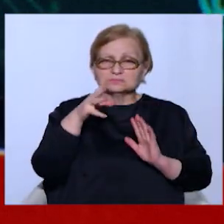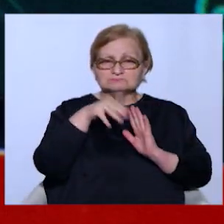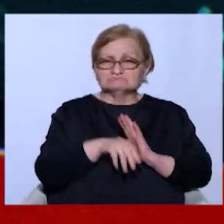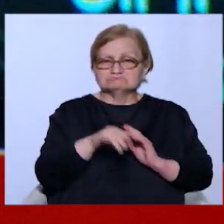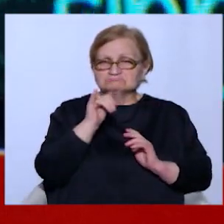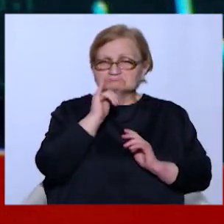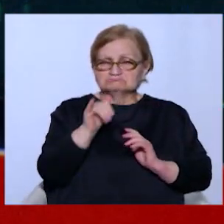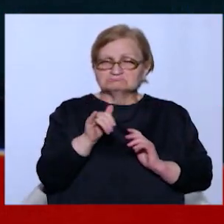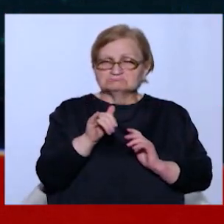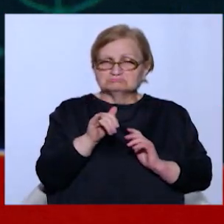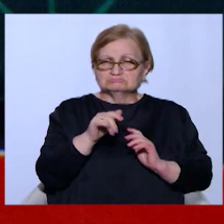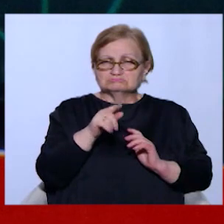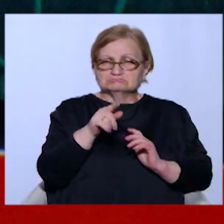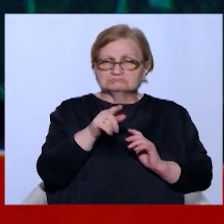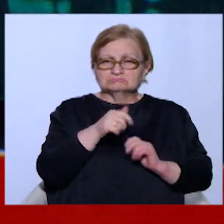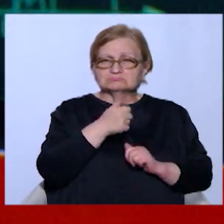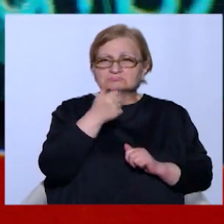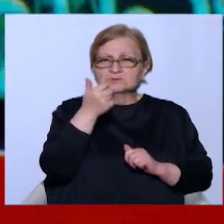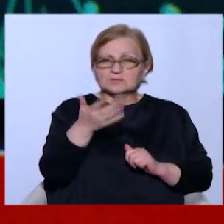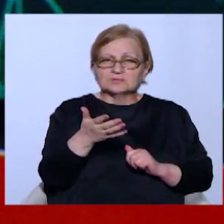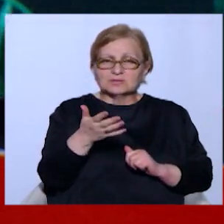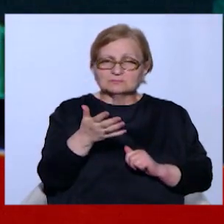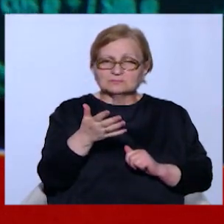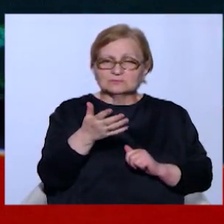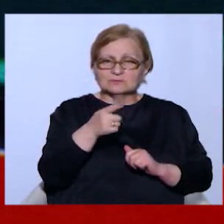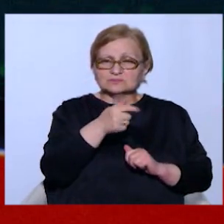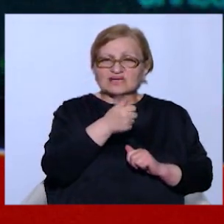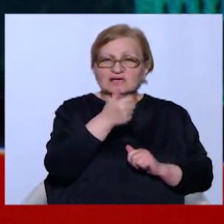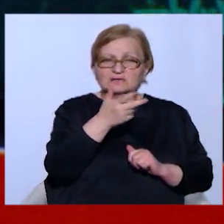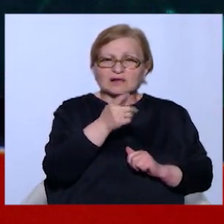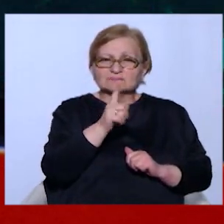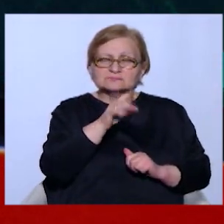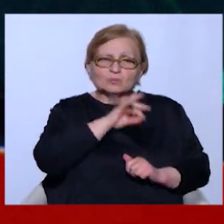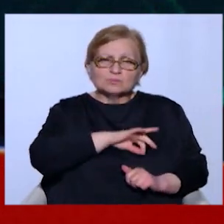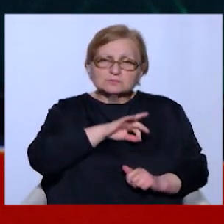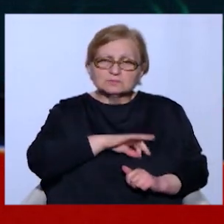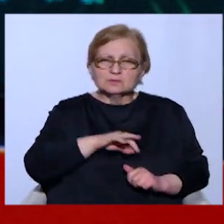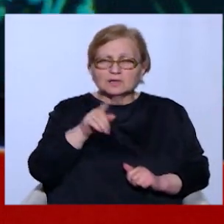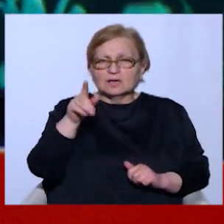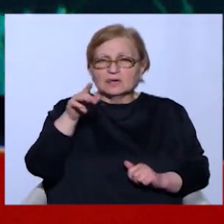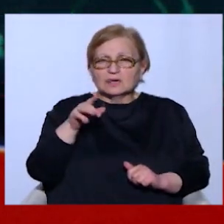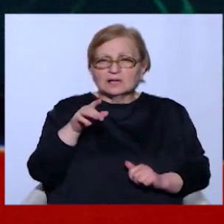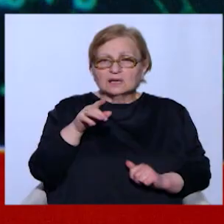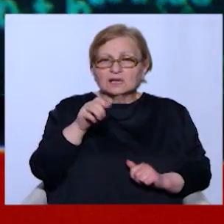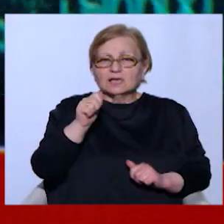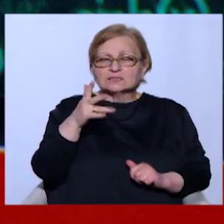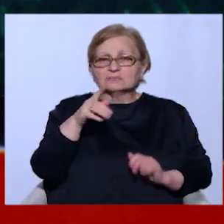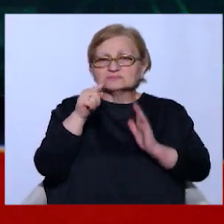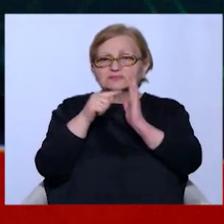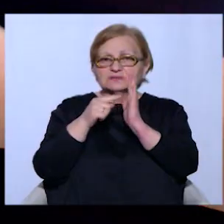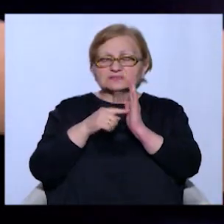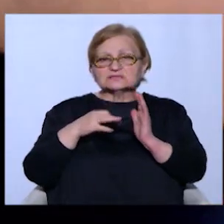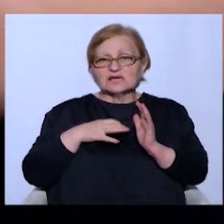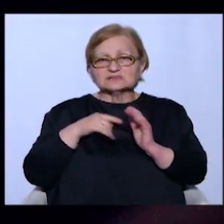რომ კლასიკური განმარტებები მიხედვით ხელსაყრელი რაოდენობა, უნდა ხელშემწყობი რაოდენობა, უნდა გავყოფილიან რაოდენობა. რამდენი ხელშემწყობი რაოდენობა? რამდენი წერტილია სიტყვაზე